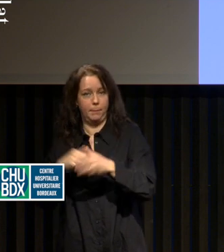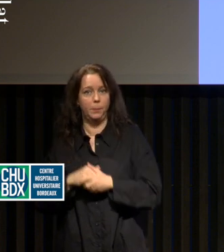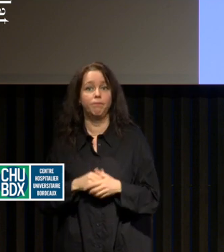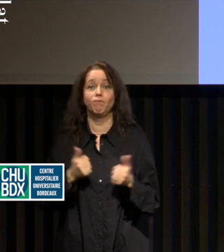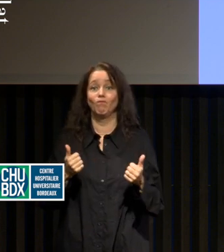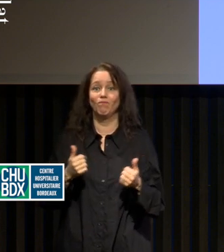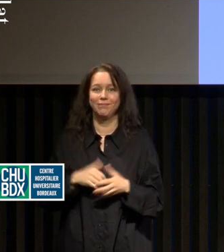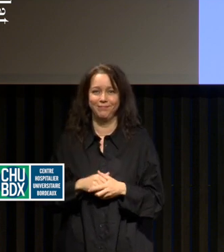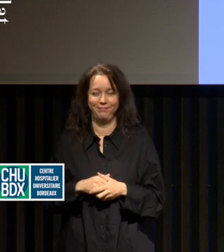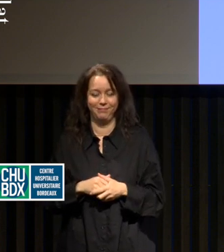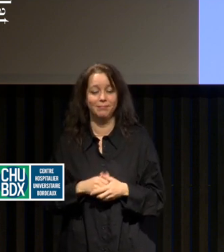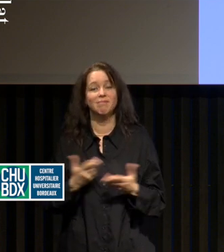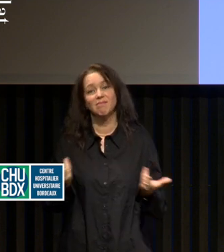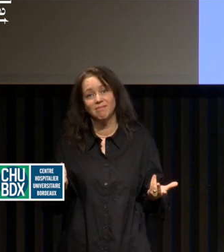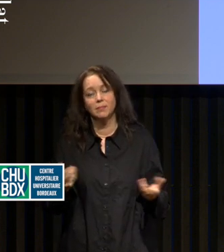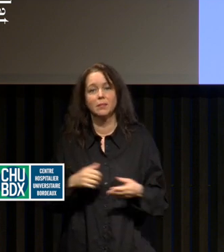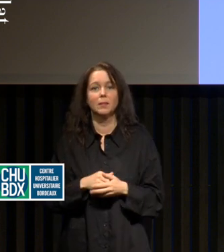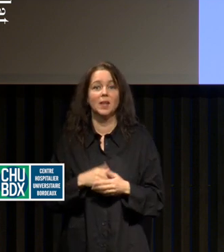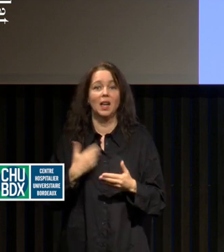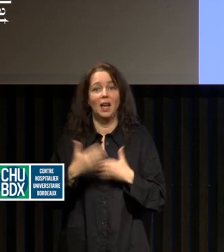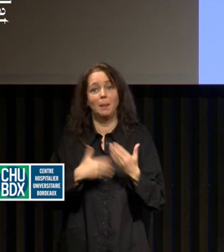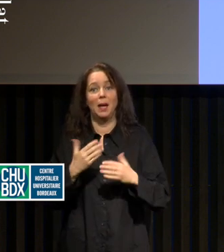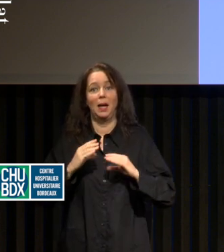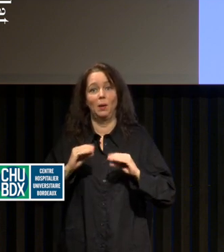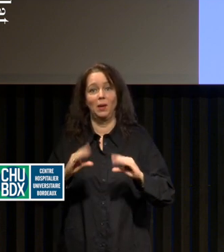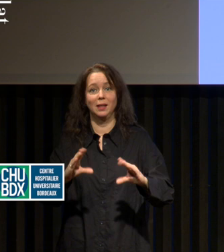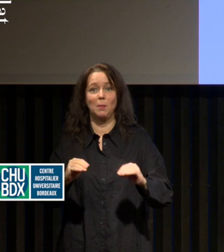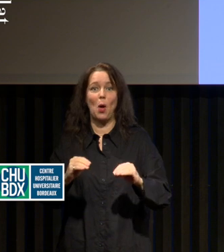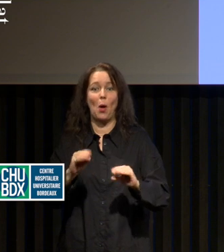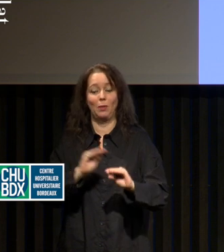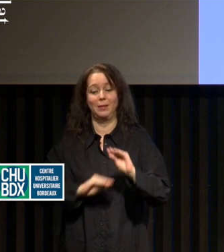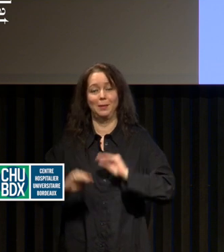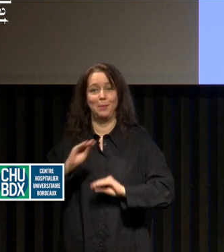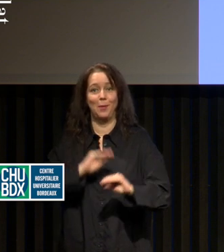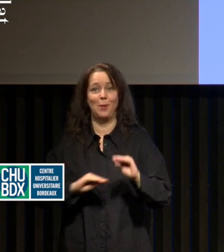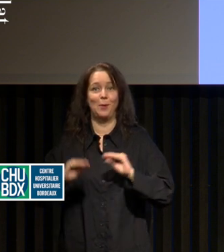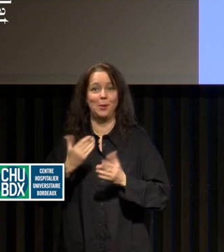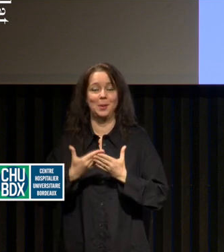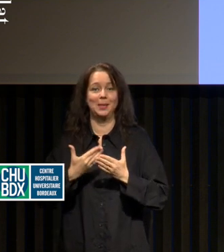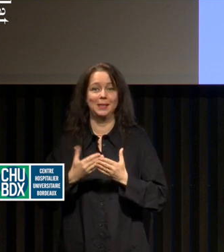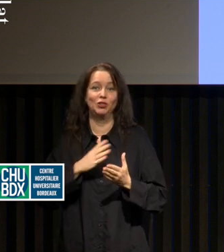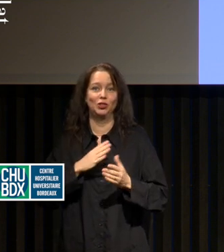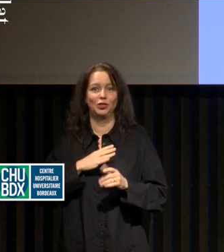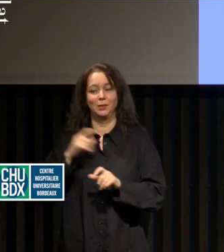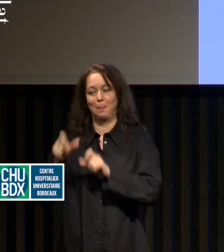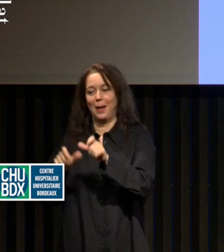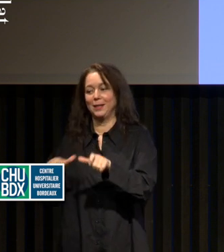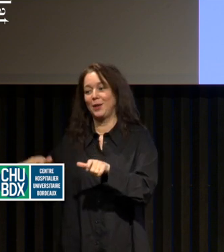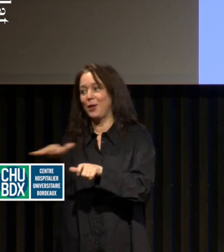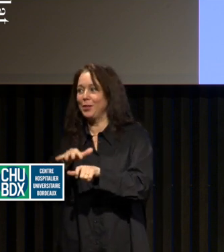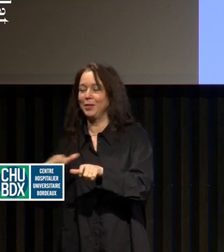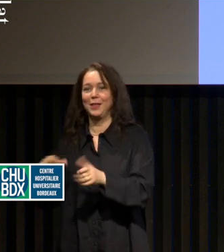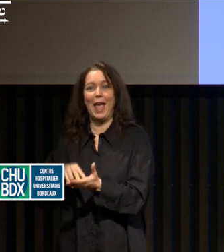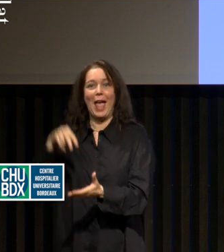Super. Bon, alors, quand on arrive sur les aspects un peu plus concrets de ce traitement, il y a des gens dont